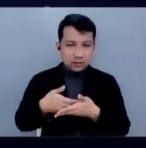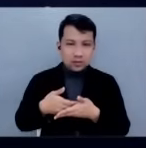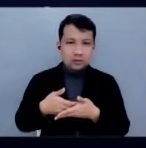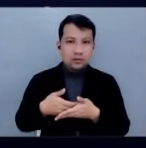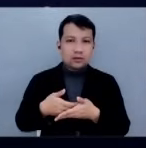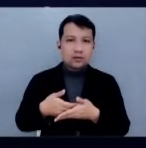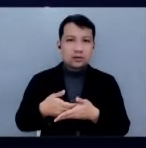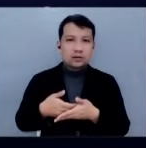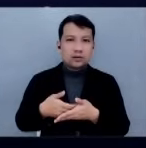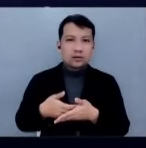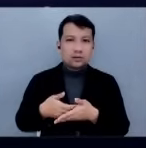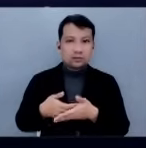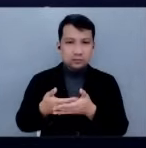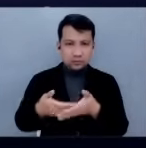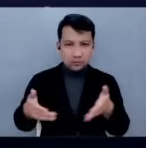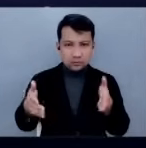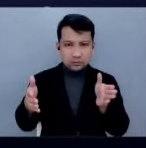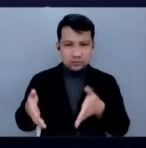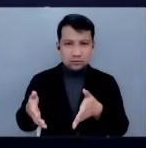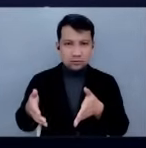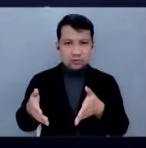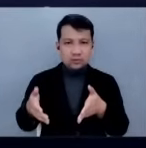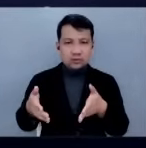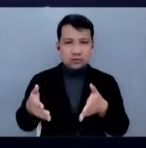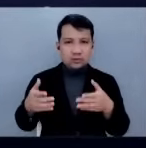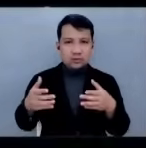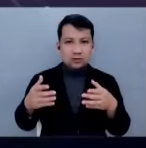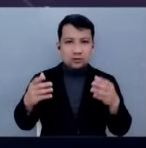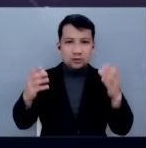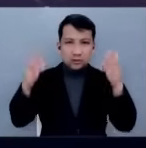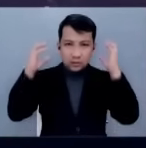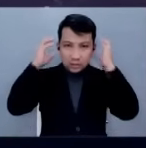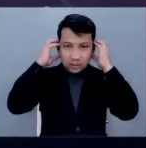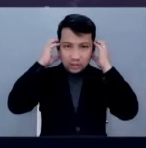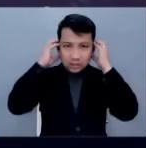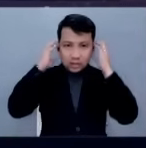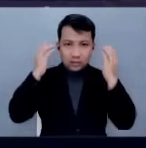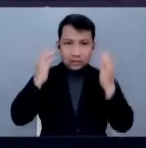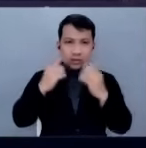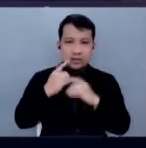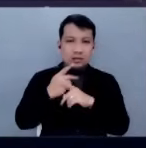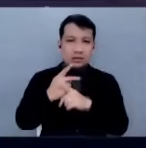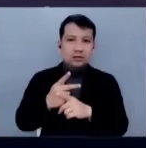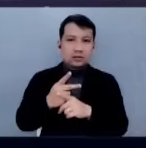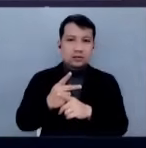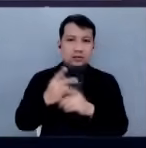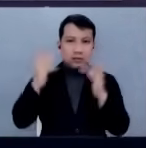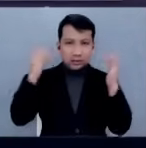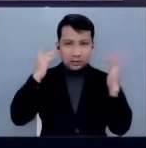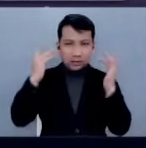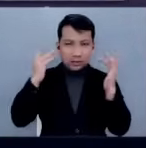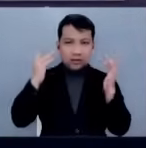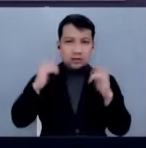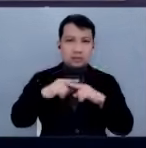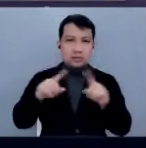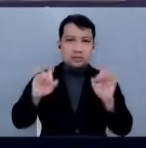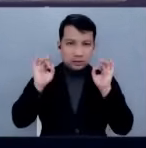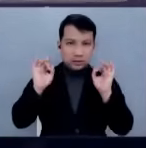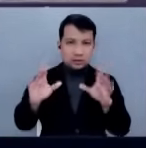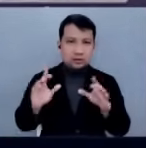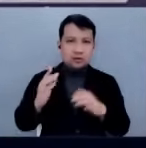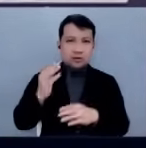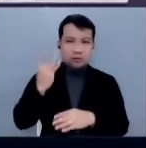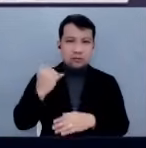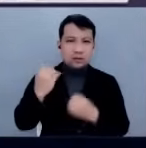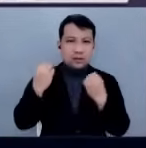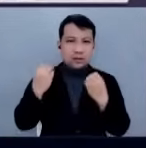na patungan, may suot din siyang earmuffs bilang proteksyon sa pandinig. Pero delikado pa rin yan dahil sobrang dami